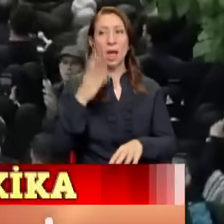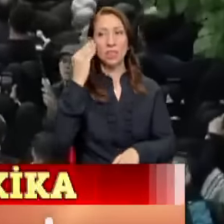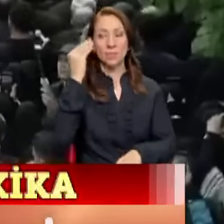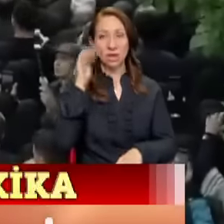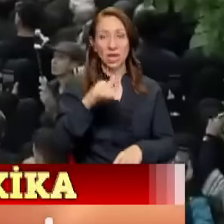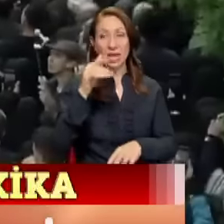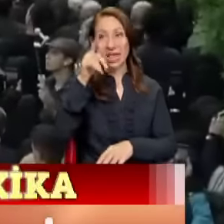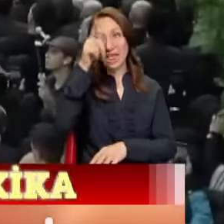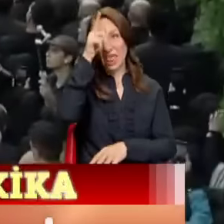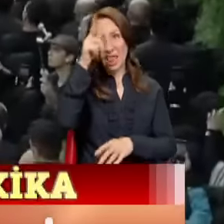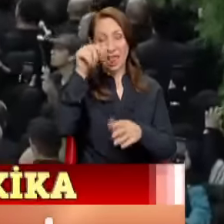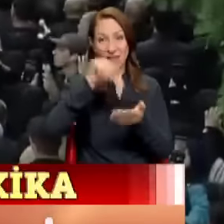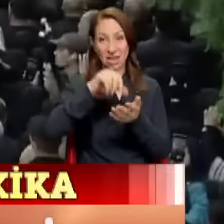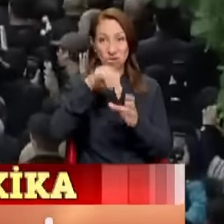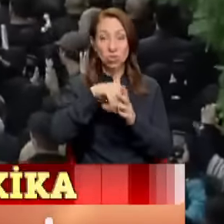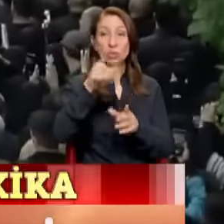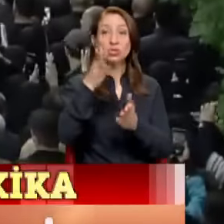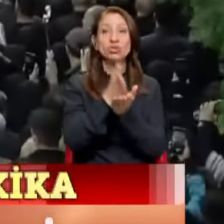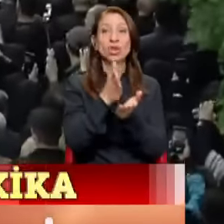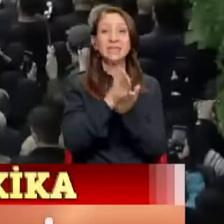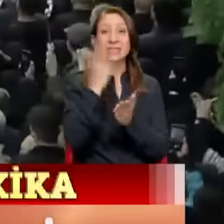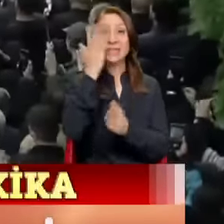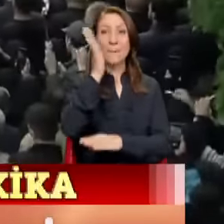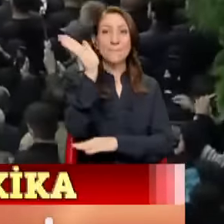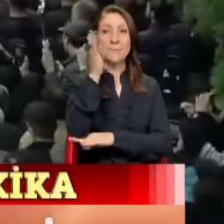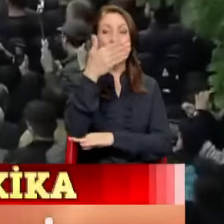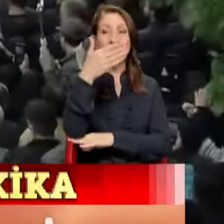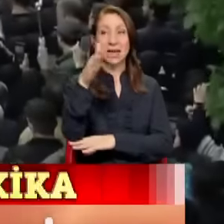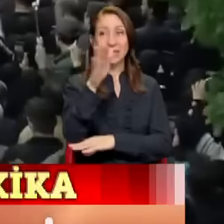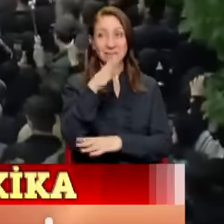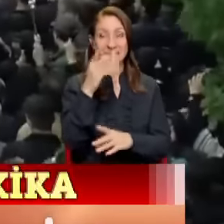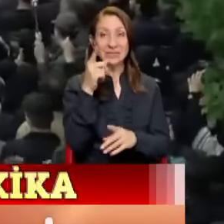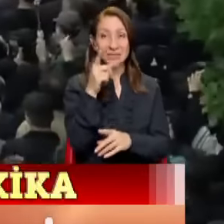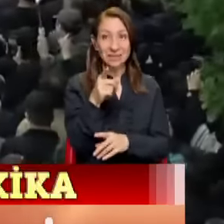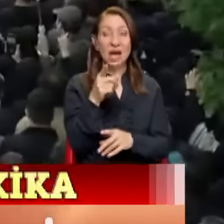İran için Şimdi burada bu cenaze töreninde siyah bayrakların